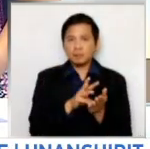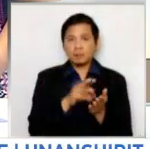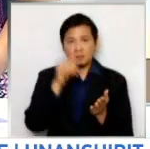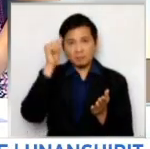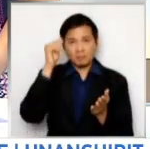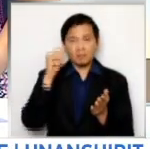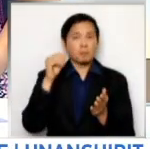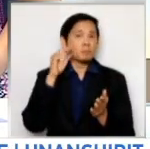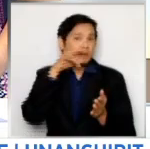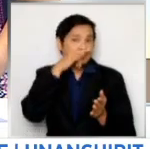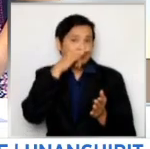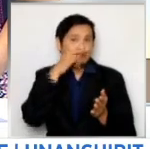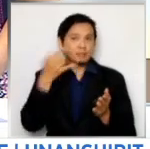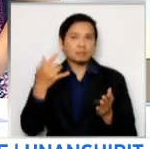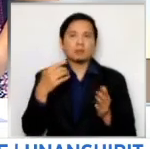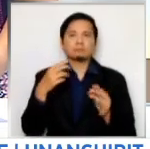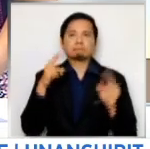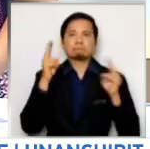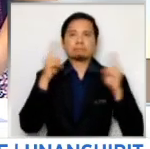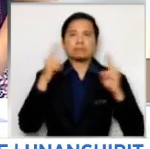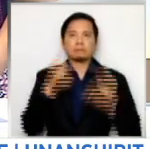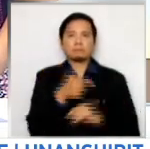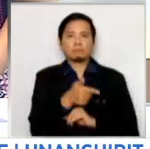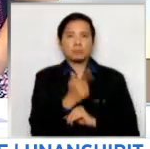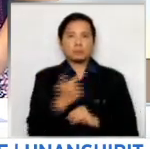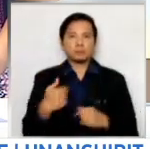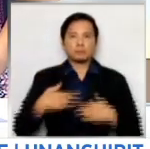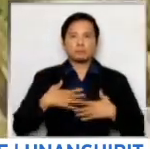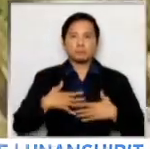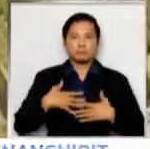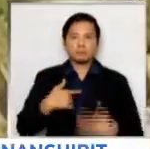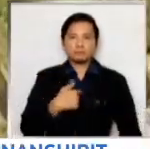kaniyang kapatid sa Sultan Kudarat. Narito po ang unang balita.